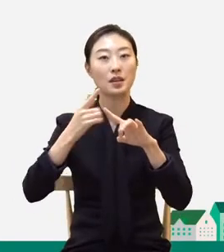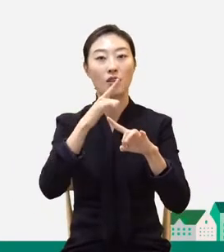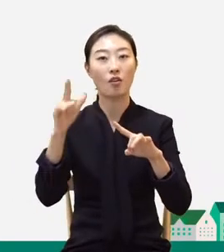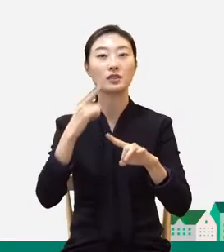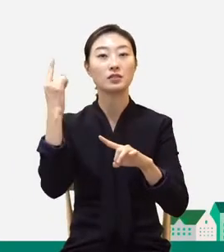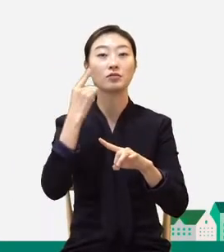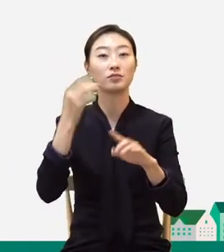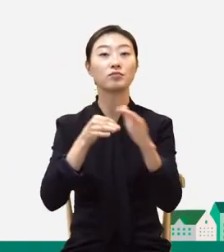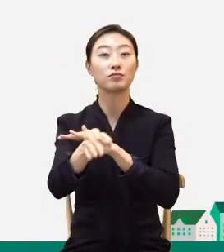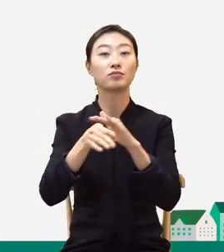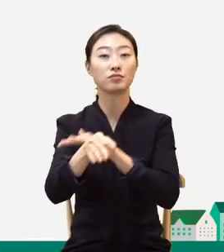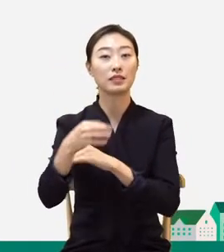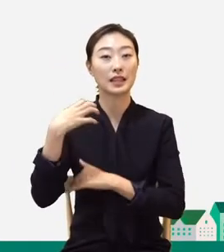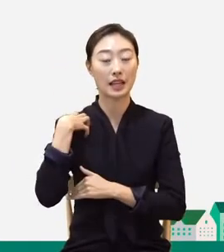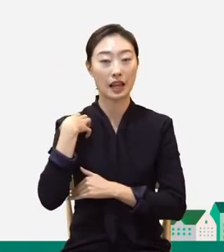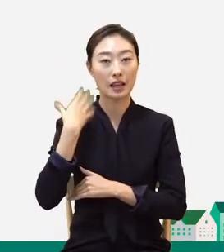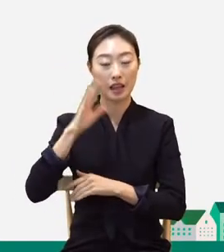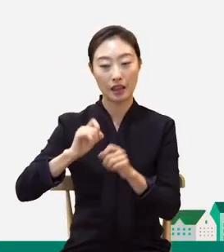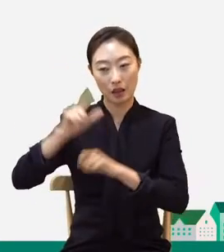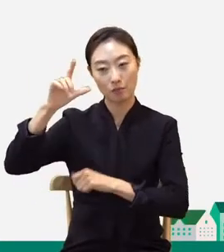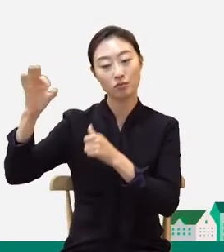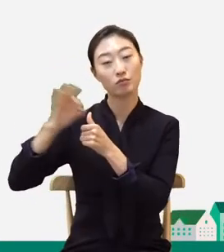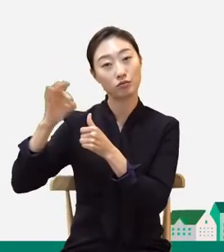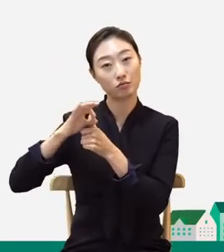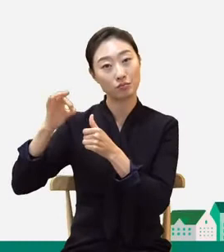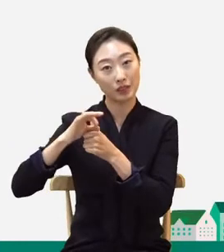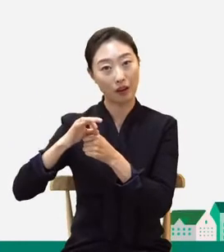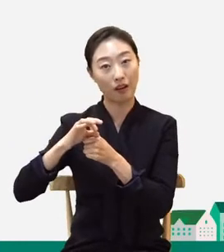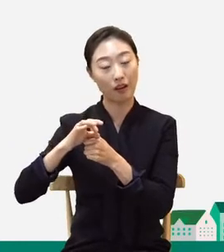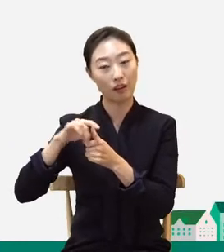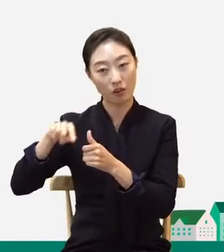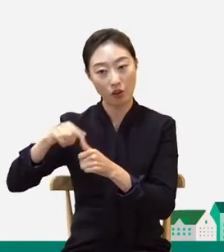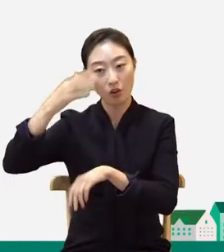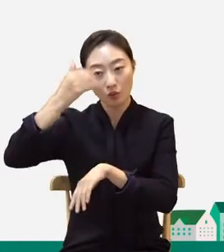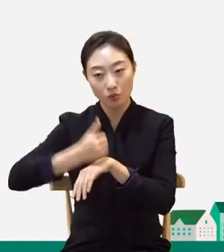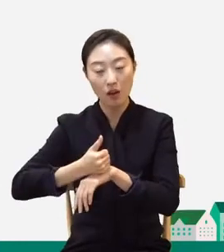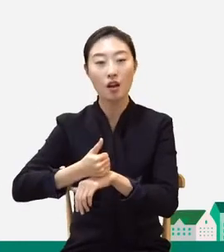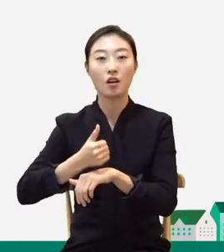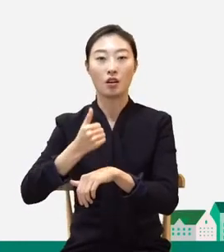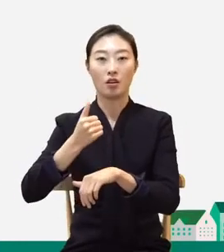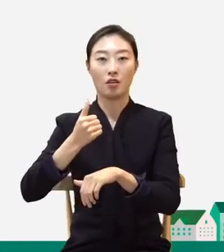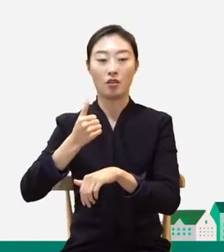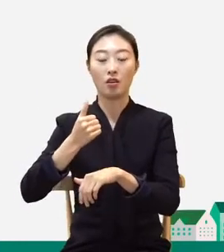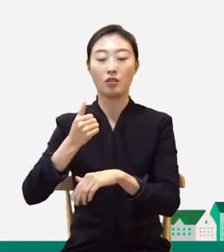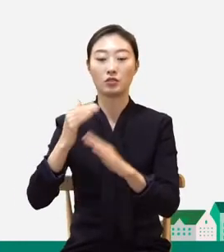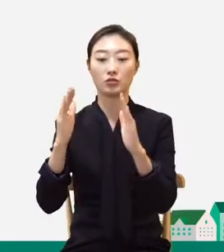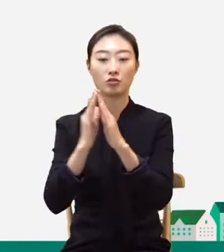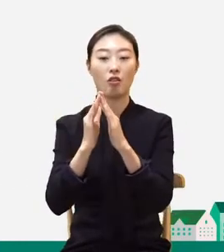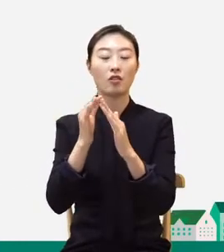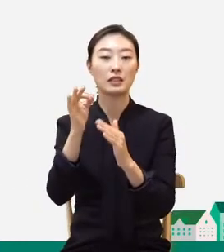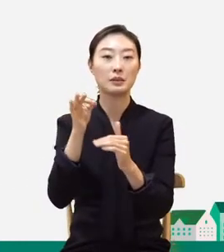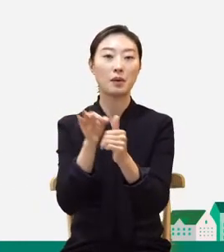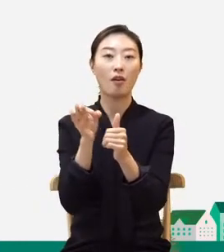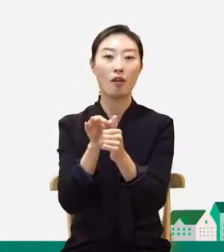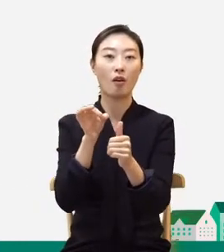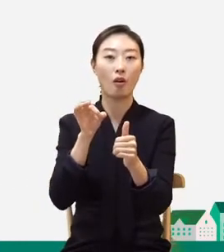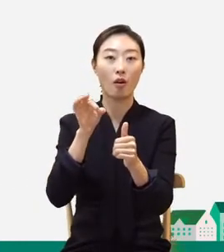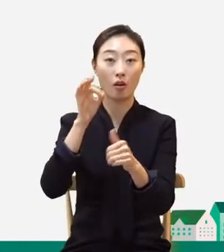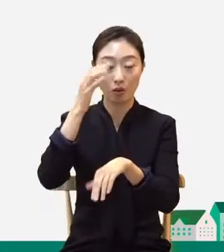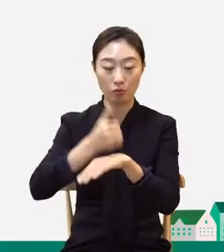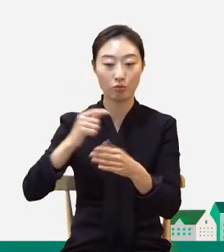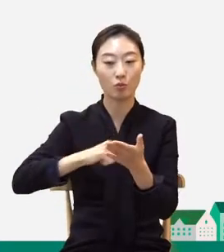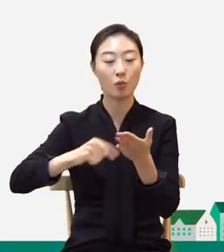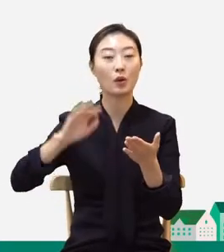입주자분들이 수급자분들이어서 이런 월세와 같은 부분은 주거급여로 충당이 가능했던 부분이 있습니다. 그래서 저희 시범사업에는